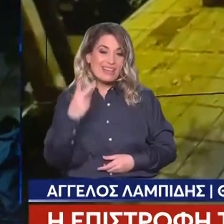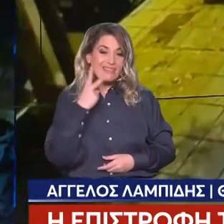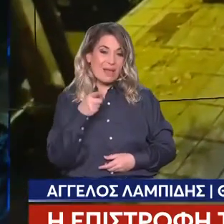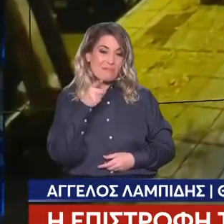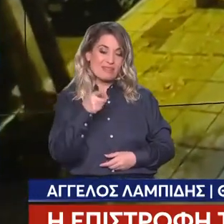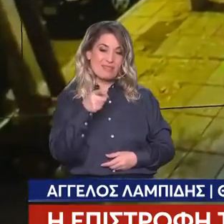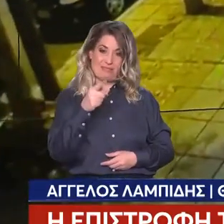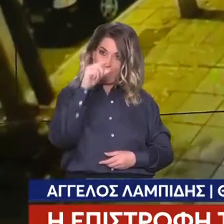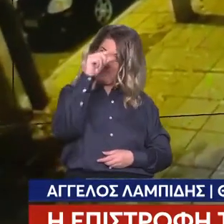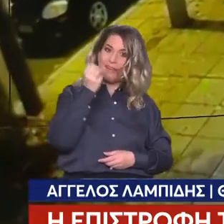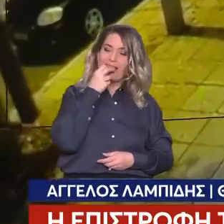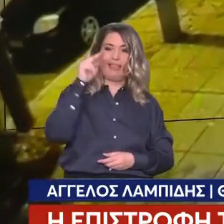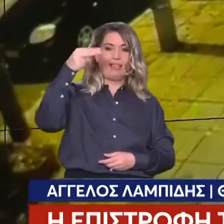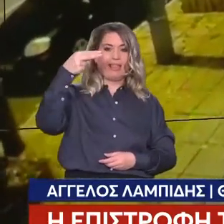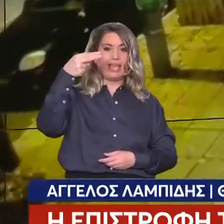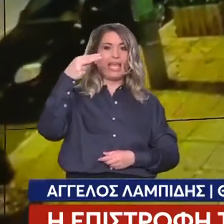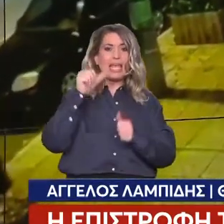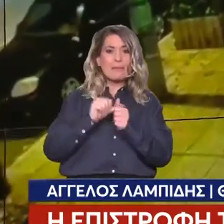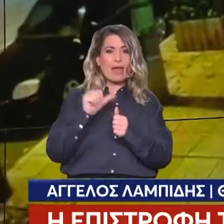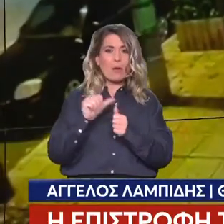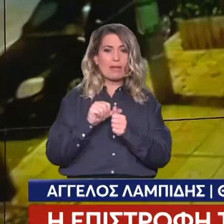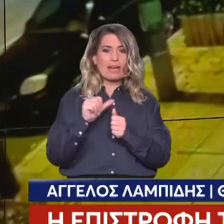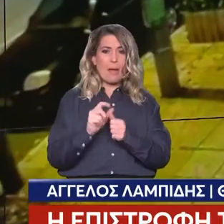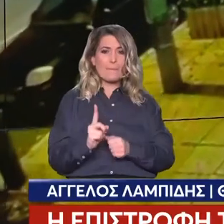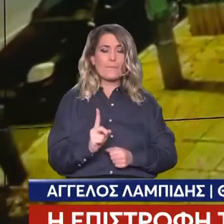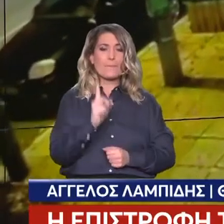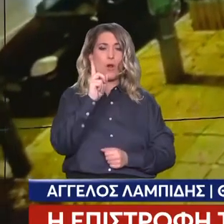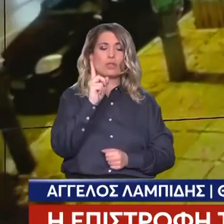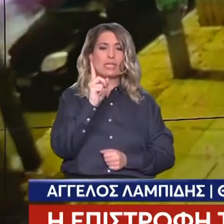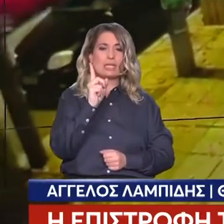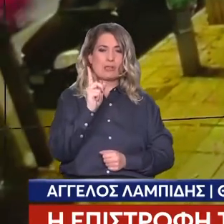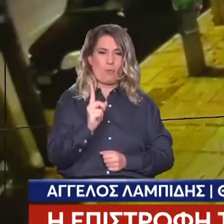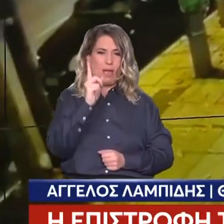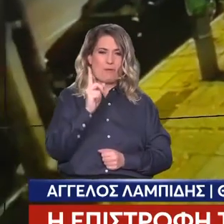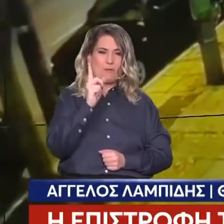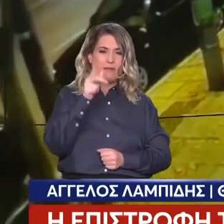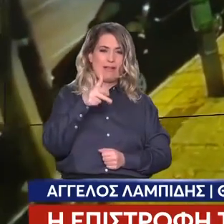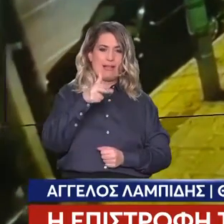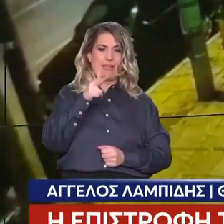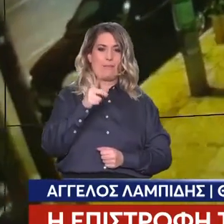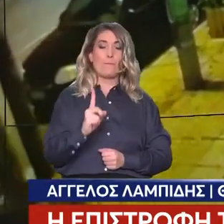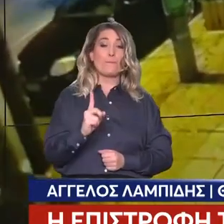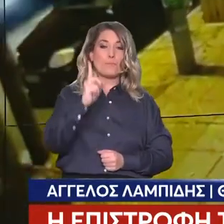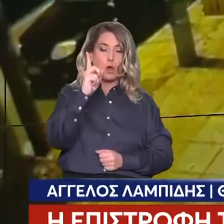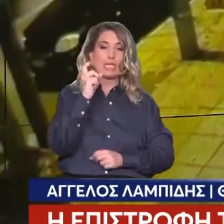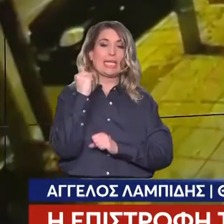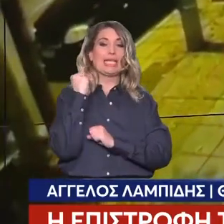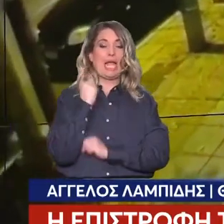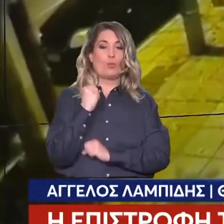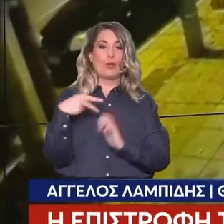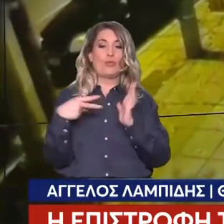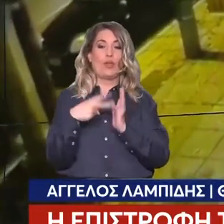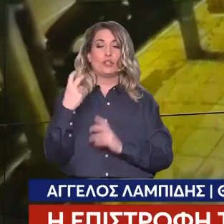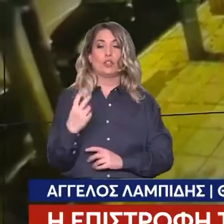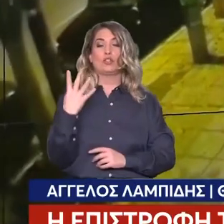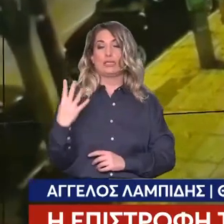αφήσει επίτηδες 1η-1η του 2024. Θα το δείτε εδώ, τώρα λίγο ανοίγει η κάμερα και θα φανεί εδώ πάνω 1η-1η